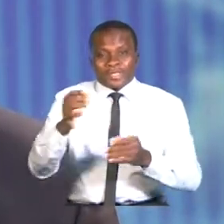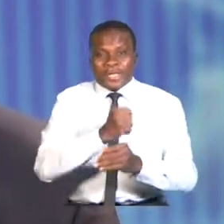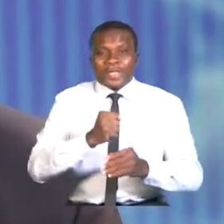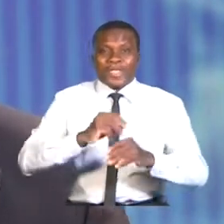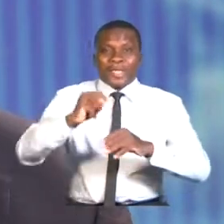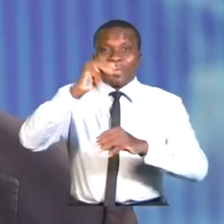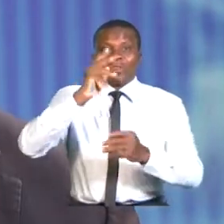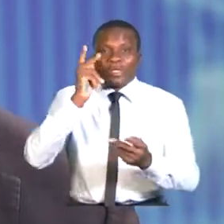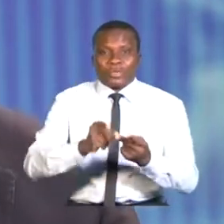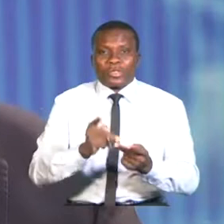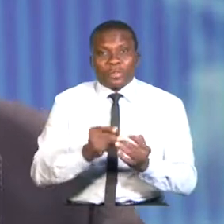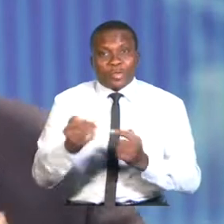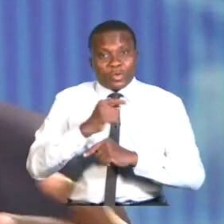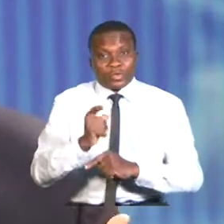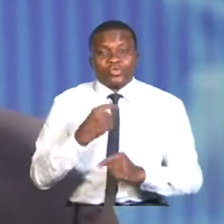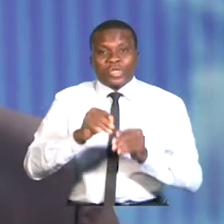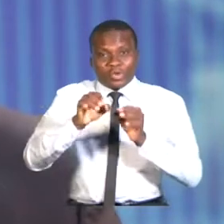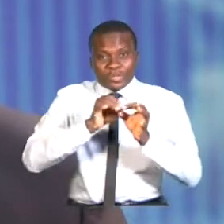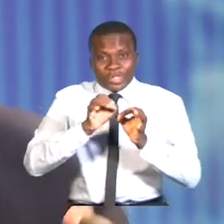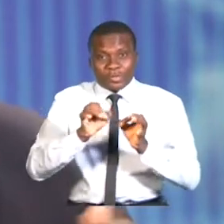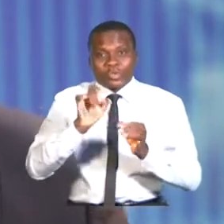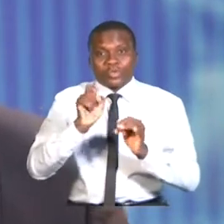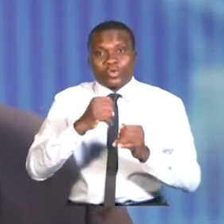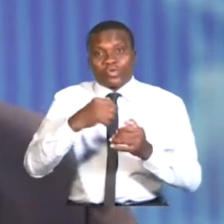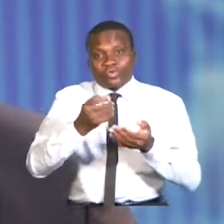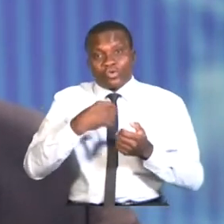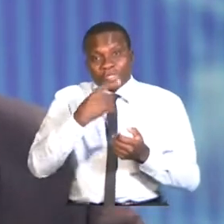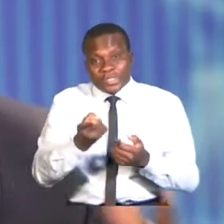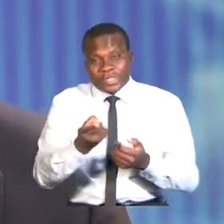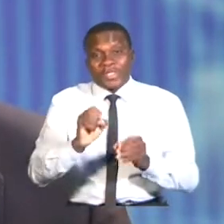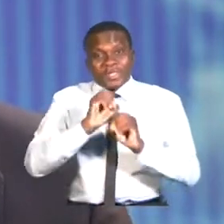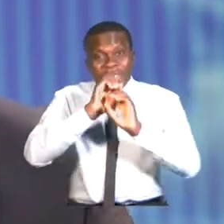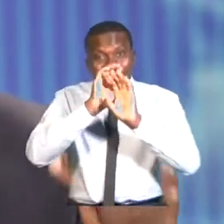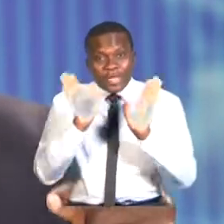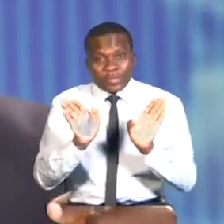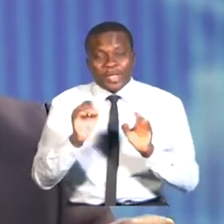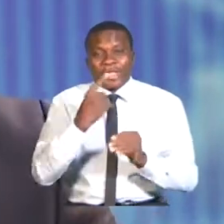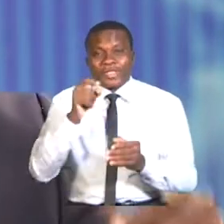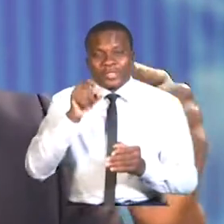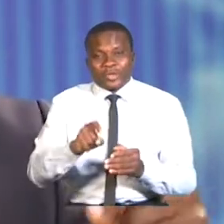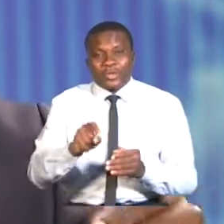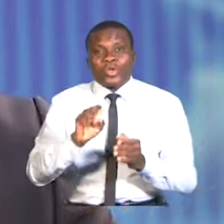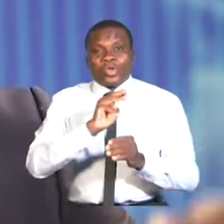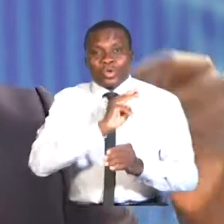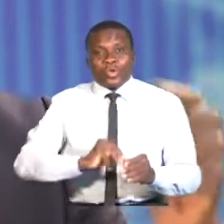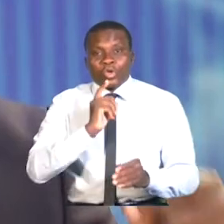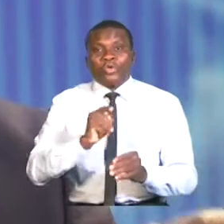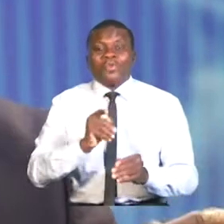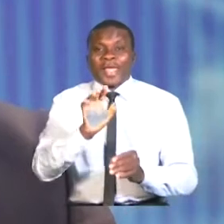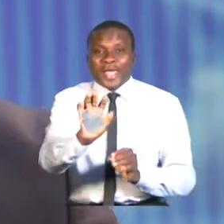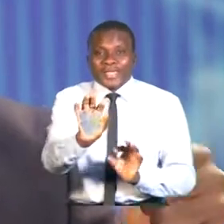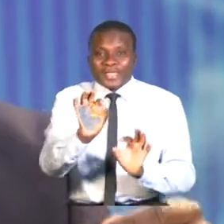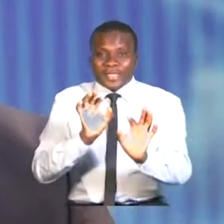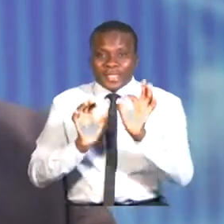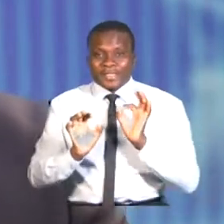absolu aujourd'hui nous explicitons ce que nous voulons dire le législateur veut dire clairement et dire que le maire est désigné